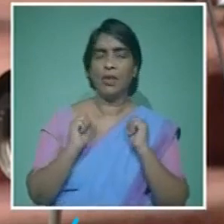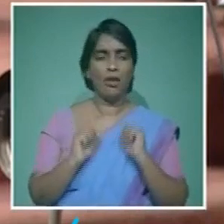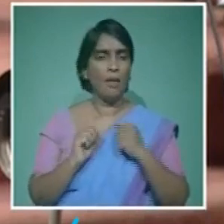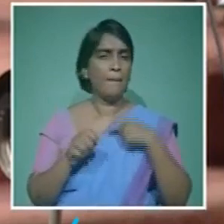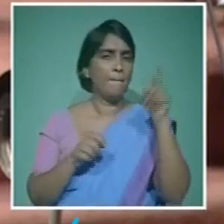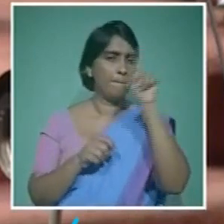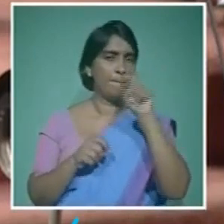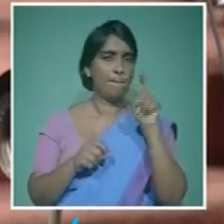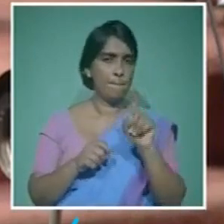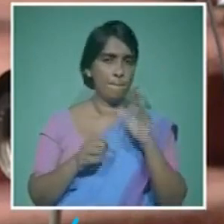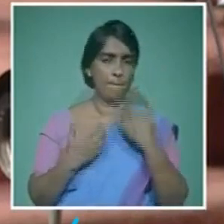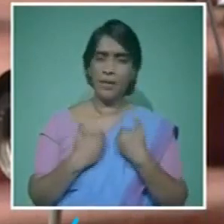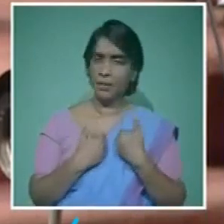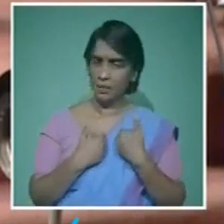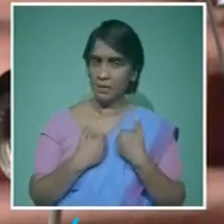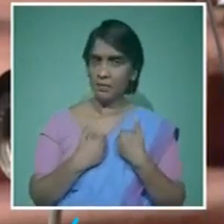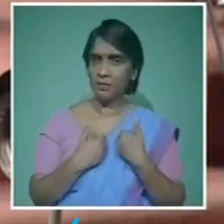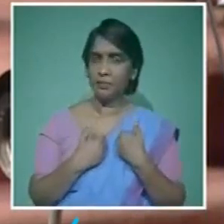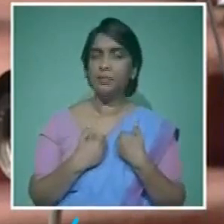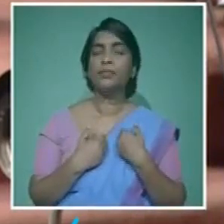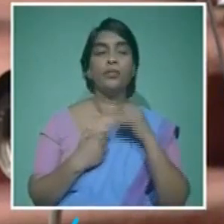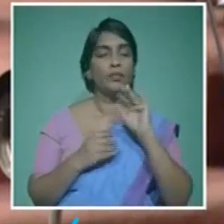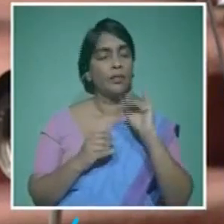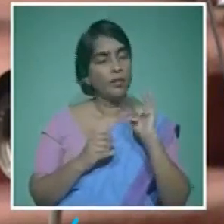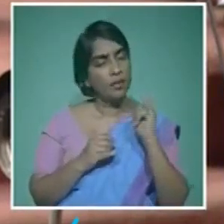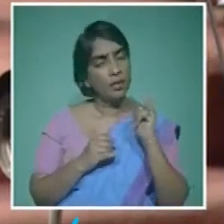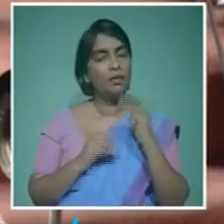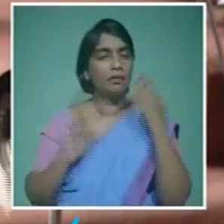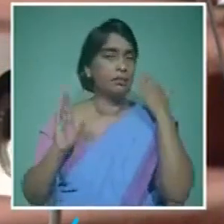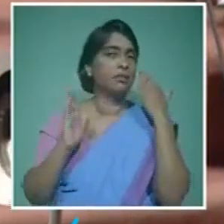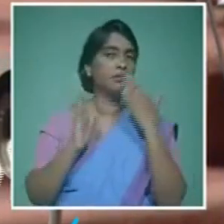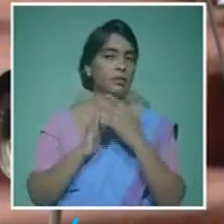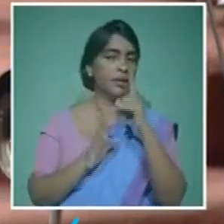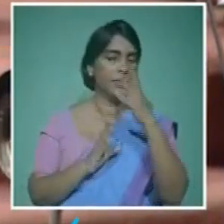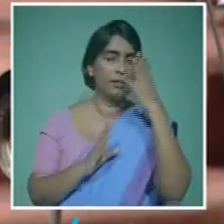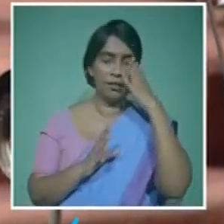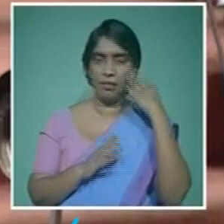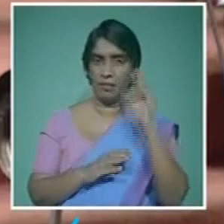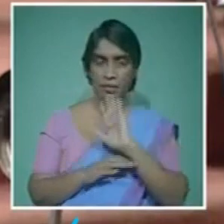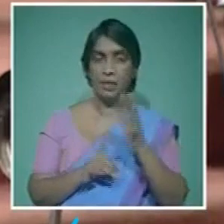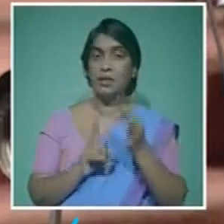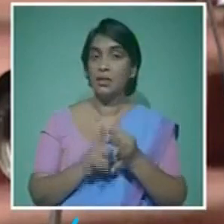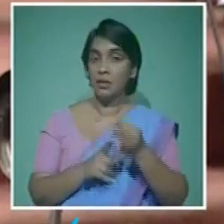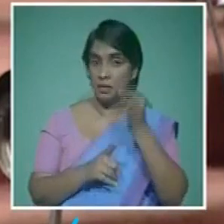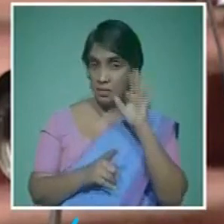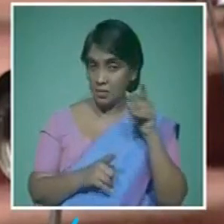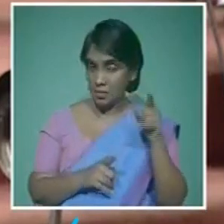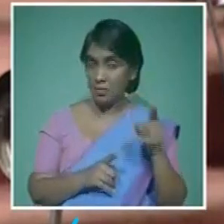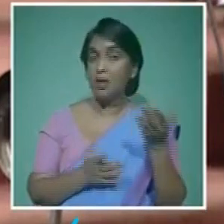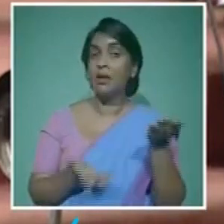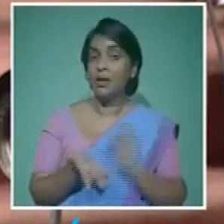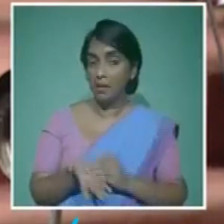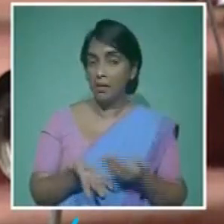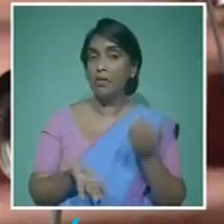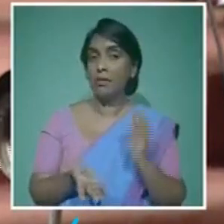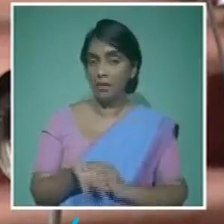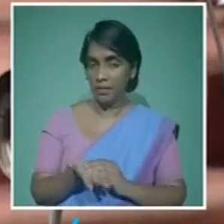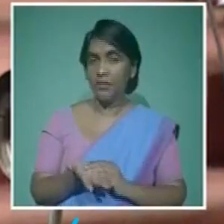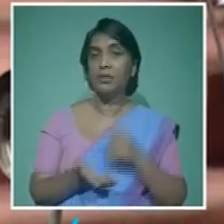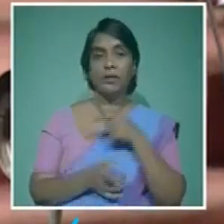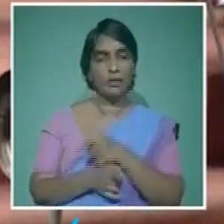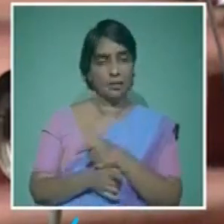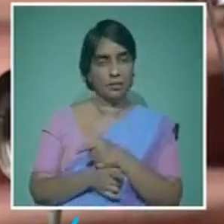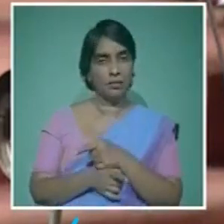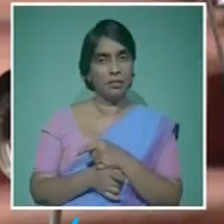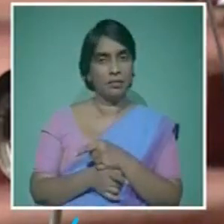இருக்கின்றது. ஒரு விஷயத்தை நாங்கள் மறந்துவிடக்கூடாது. ஜனாதிபதி அவர்கள் மீண்டும் இந்த அந்த